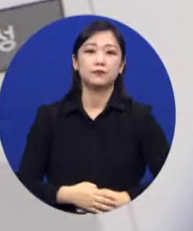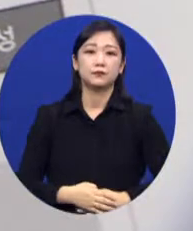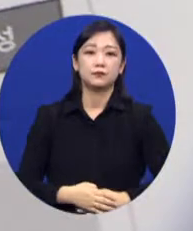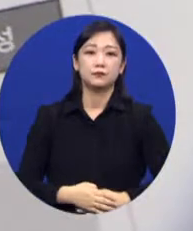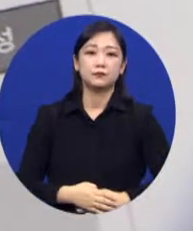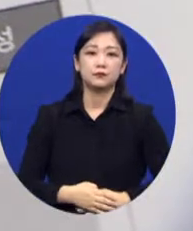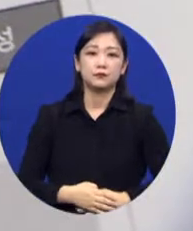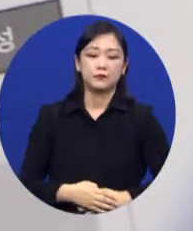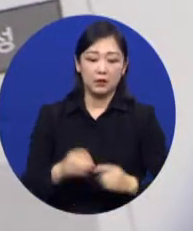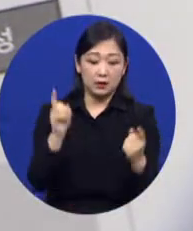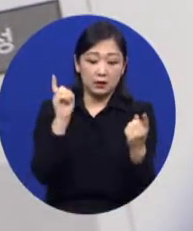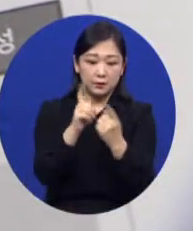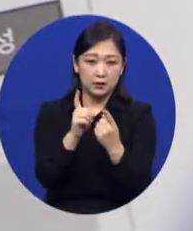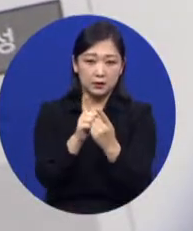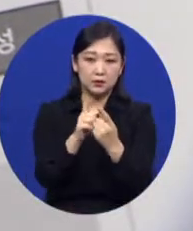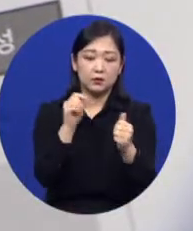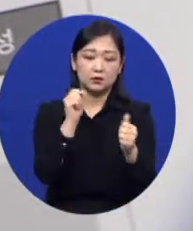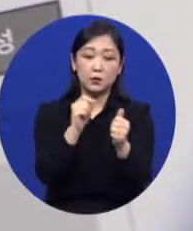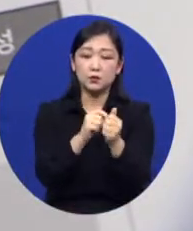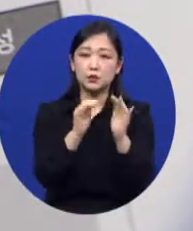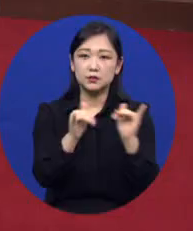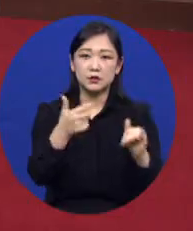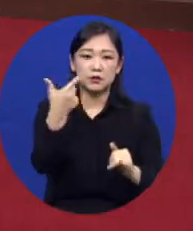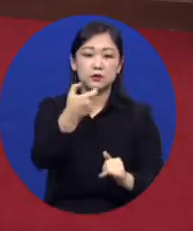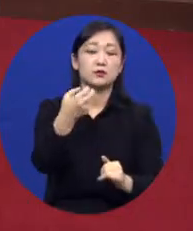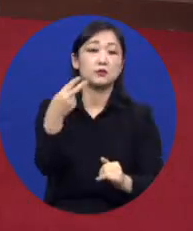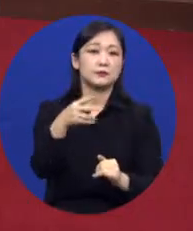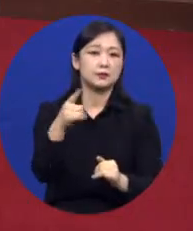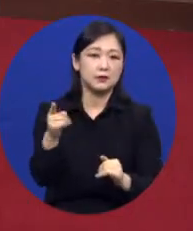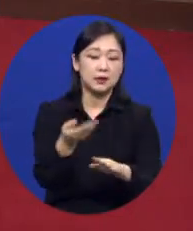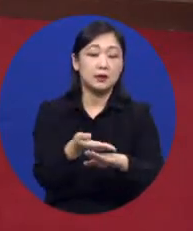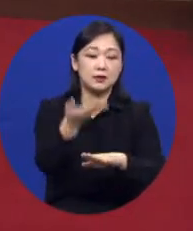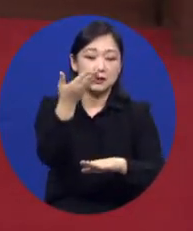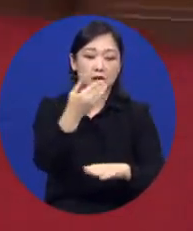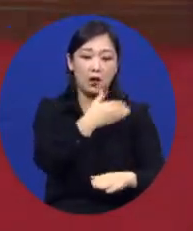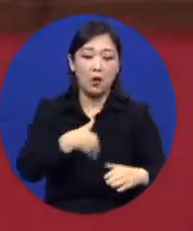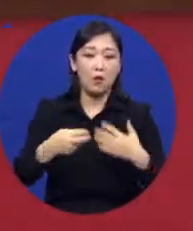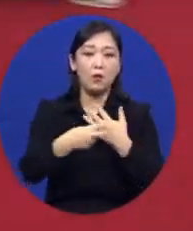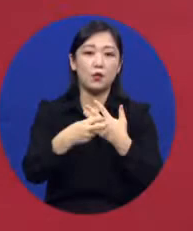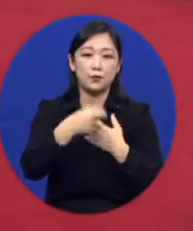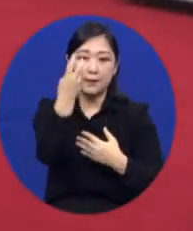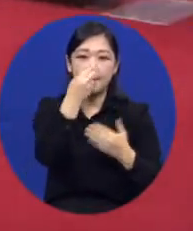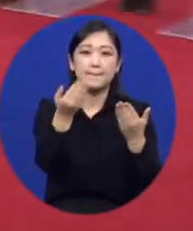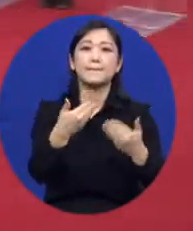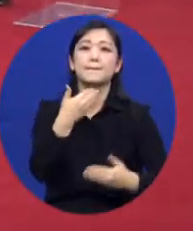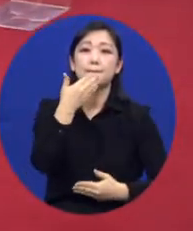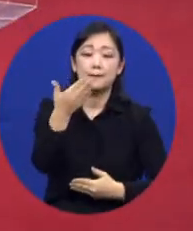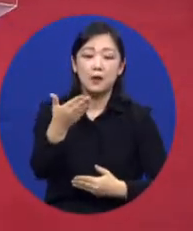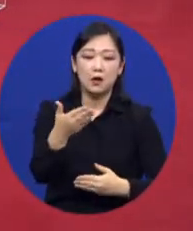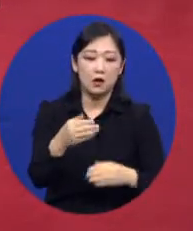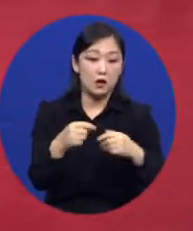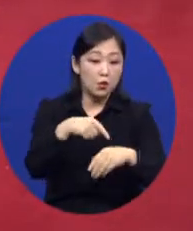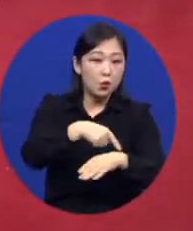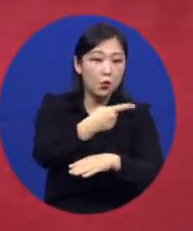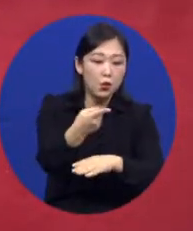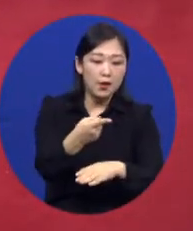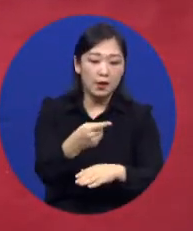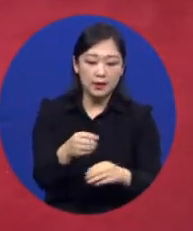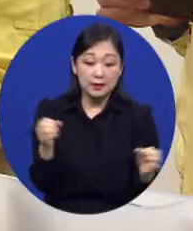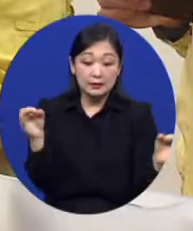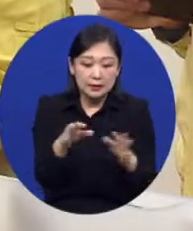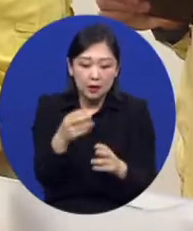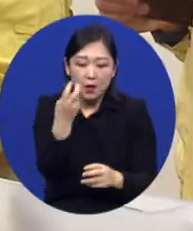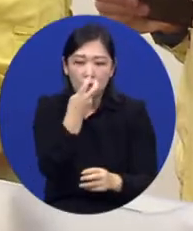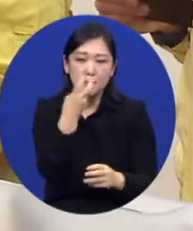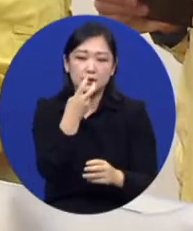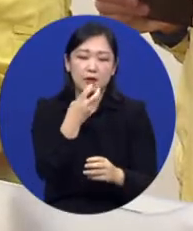이에 따라 밀접 접촉자 60대 이상 등만 보건 서산 매실 요소에서 진단 검사를 받을 수 있고 나머지는 신속 하원 검사